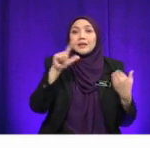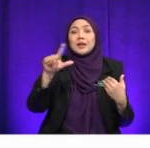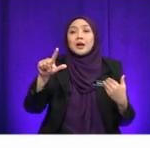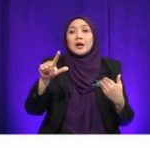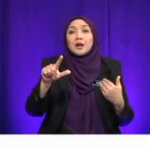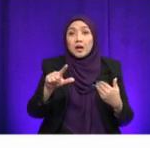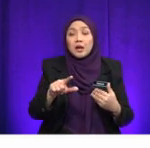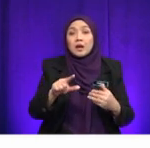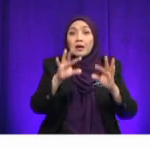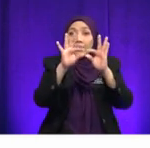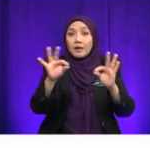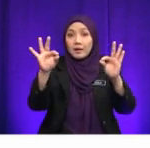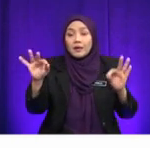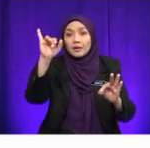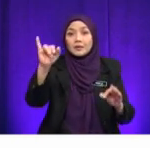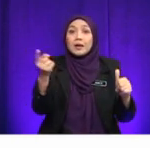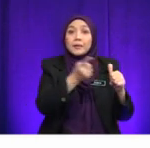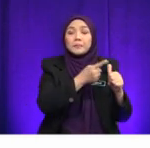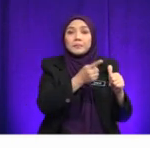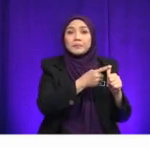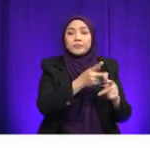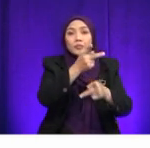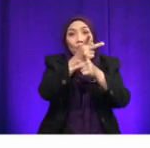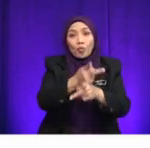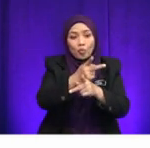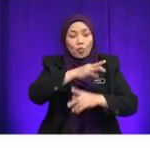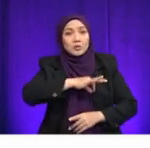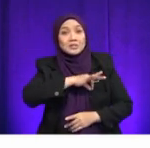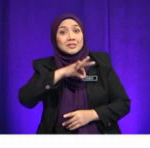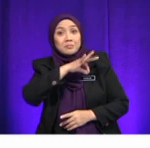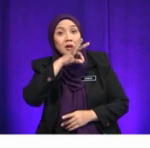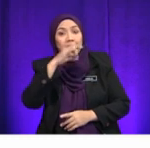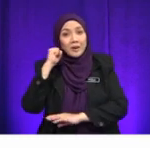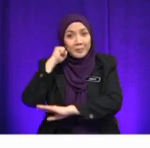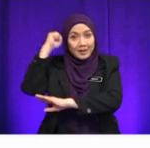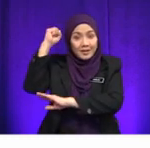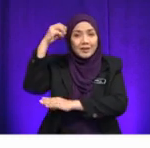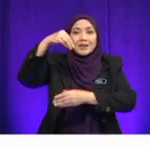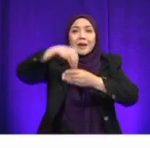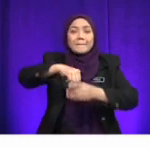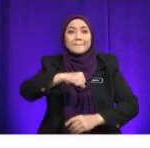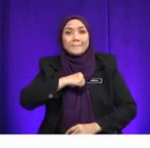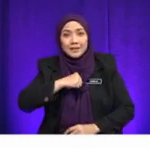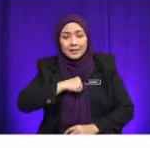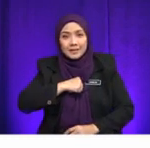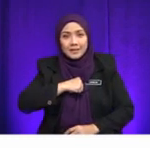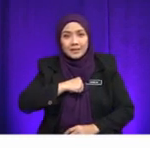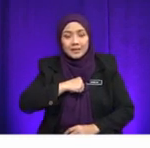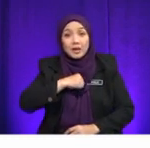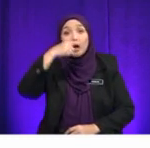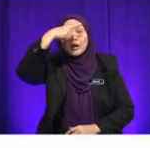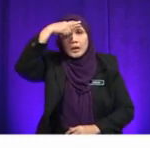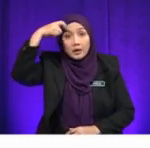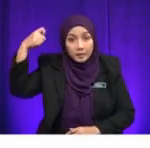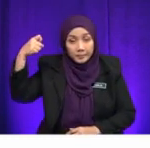fakta mengukuhkan semangat patriotisme dalam diri hal ini demikian karena ini